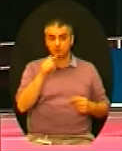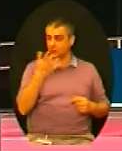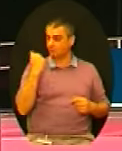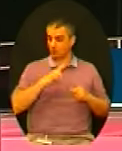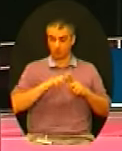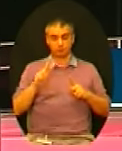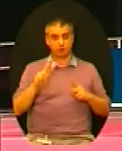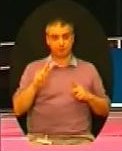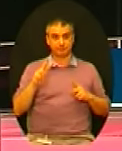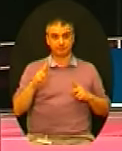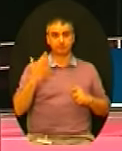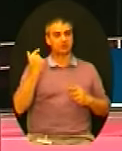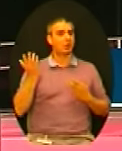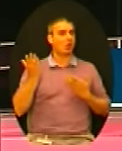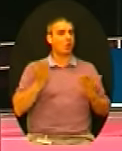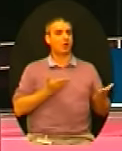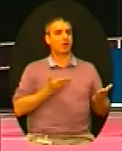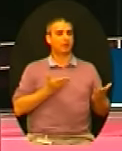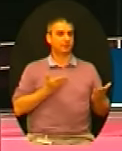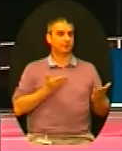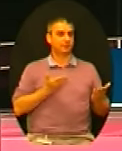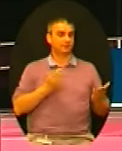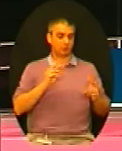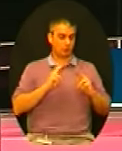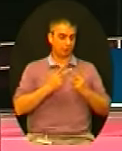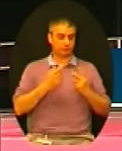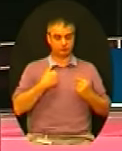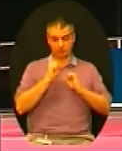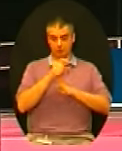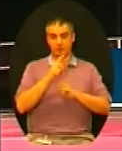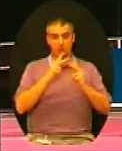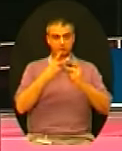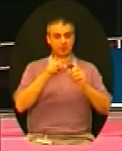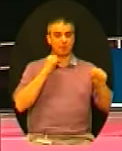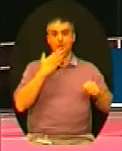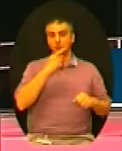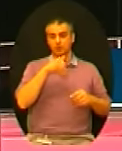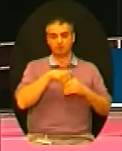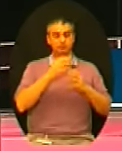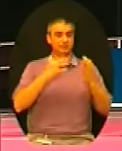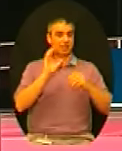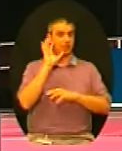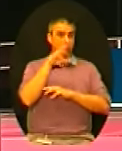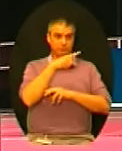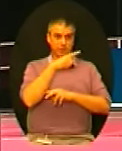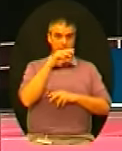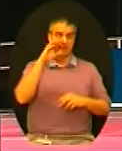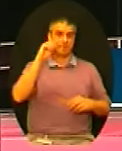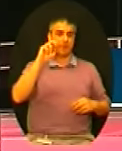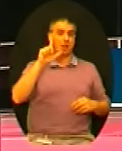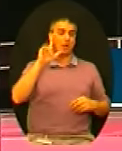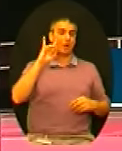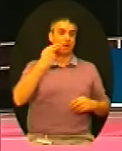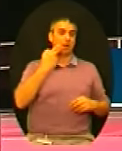לפני כחודשיים, היה אורח של קבוצה שאני אוהד שלה, קבוצת הפועל ירושלים, במשחק כדורסל במלחה.